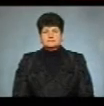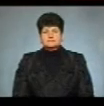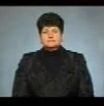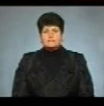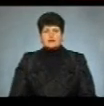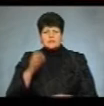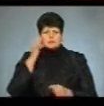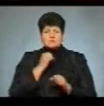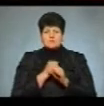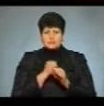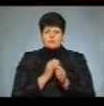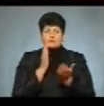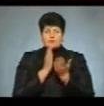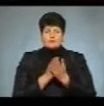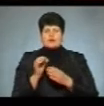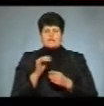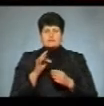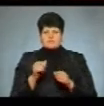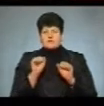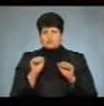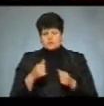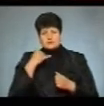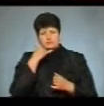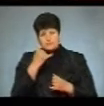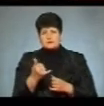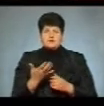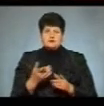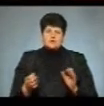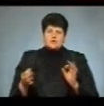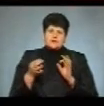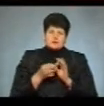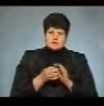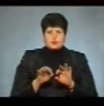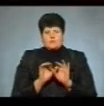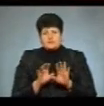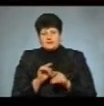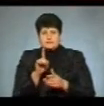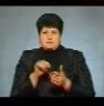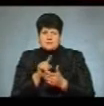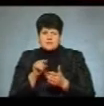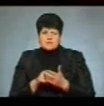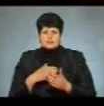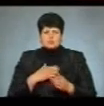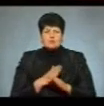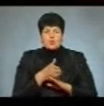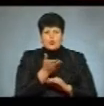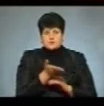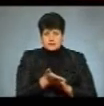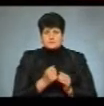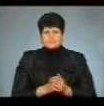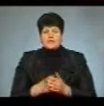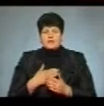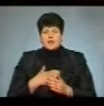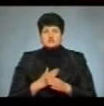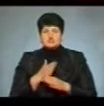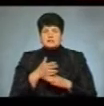Нагадую, ми працюємо у прямому ефірі, тож ви можете телефонувати, доєднуватися, коментувати чи задавати питання нашому гостеві. А наш